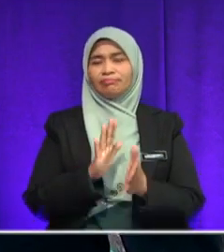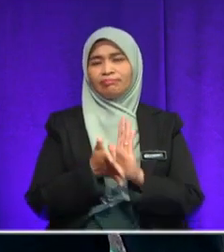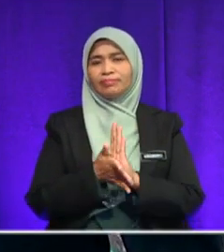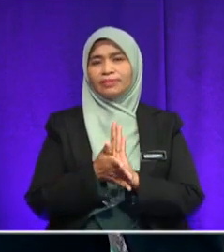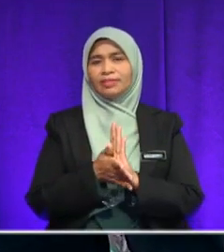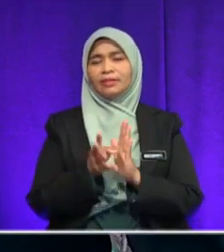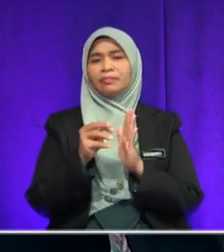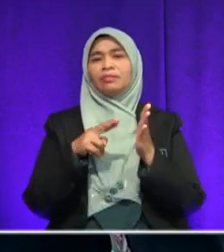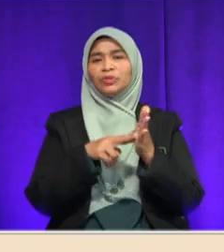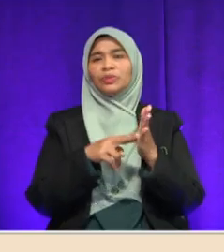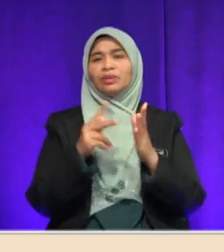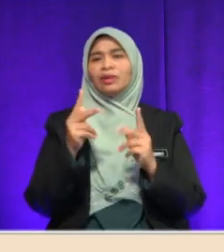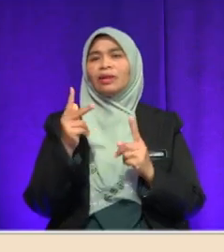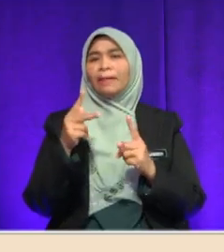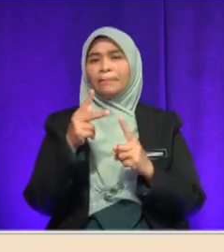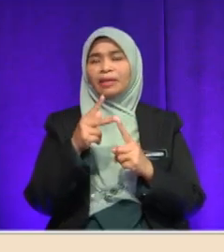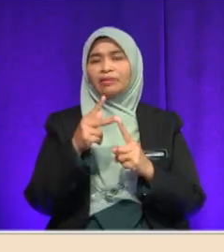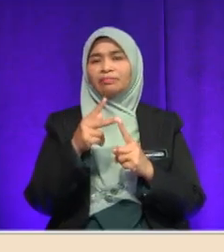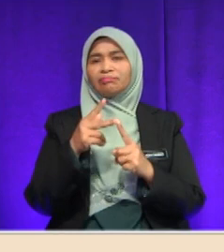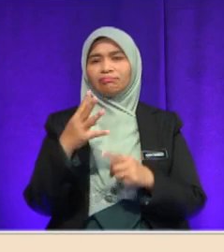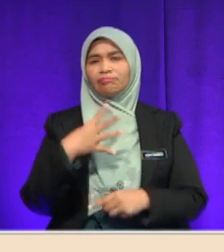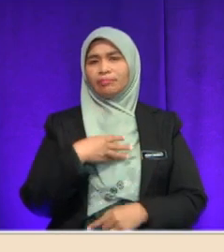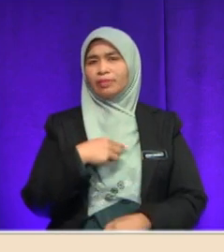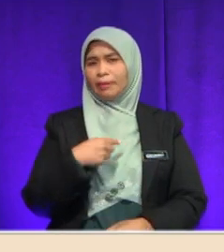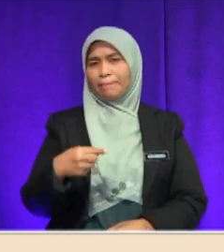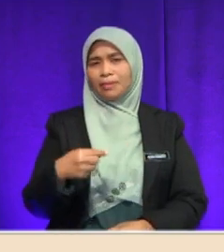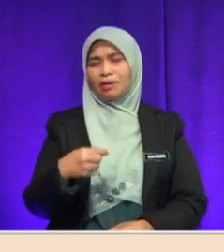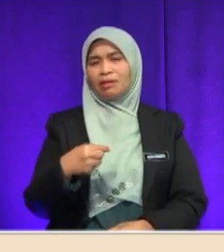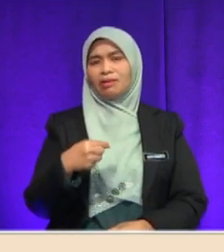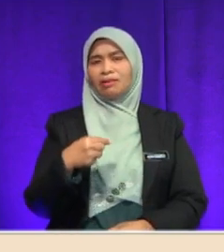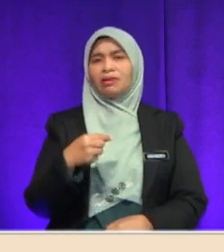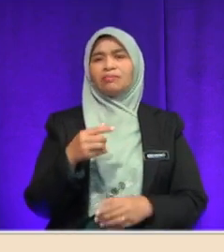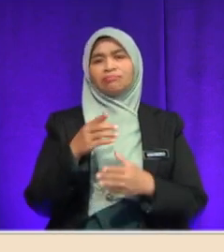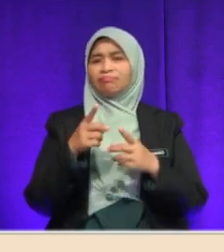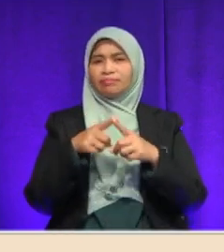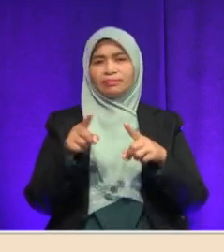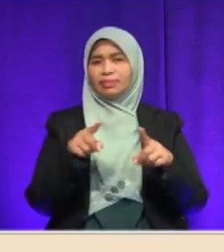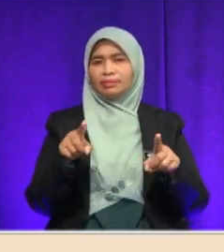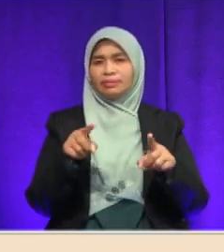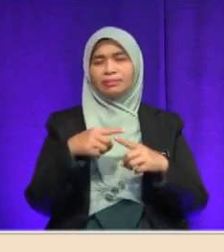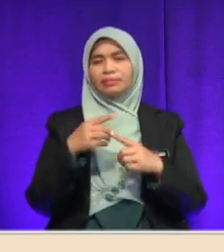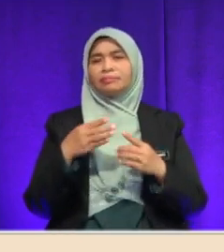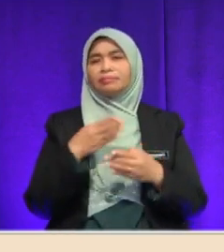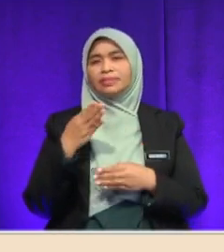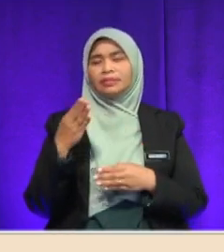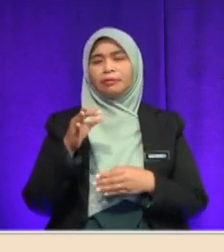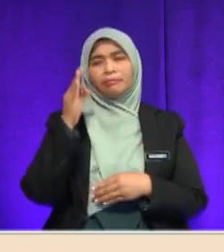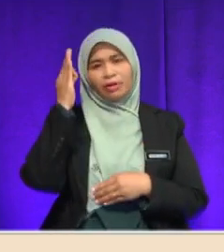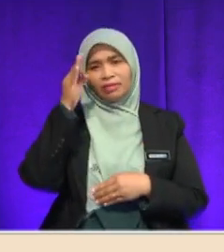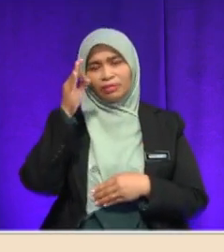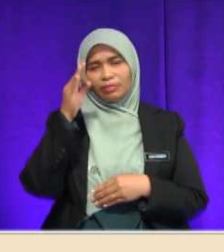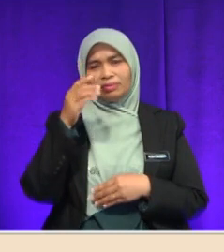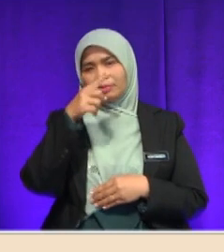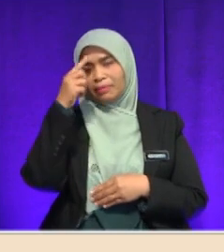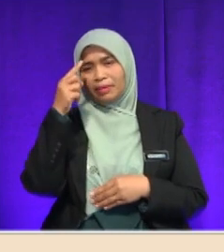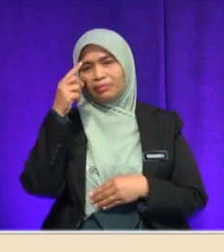berujuk kepada kegemaran penggunaan cita rasa antara individu adalah berbeza-beza. Biasanya faktor yang mempengaruhi cita rasa ni disebabkan